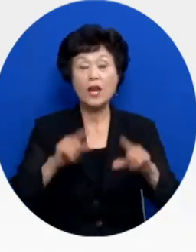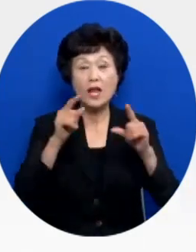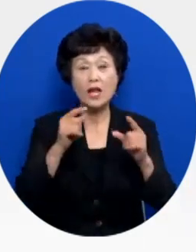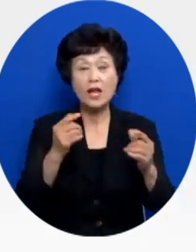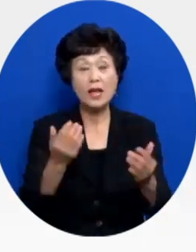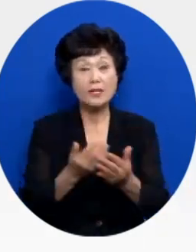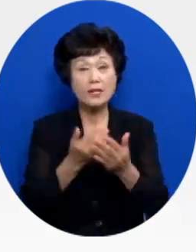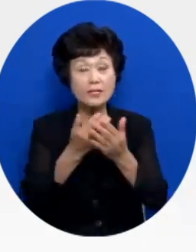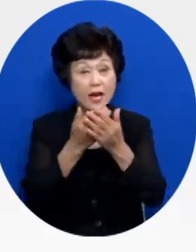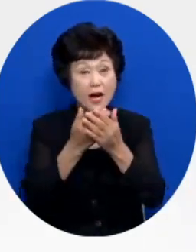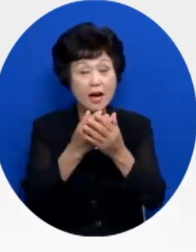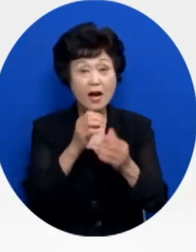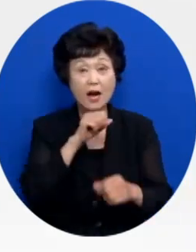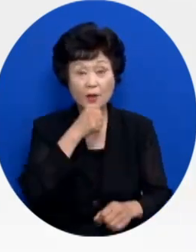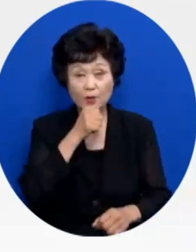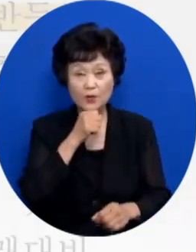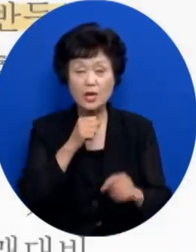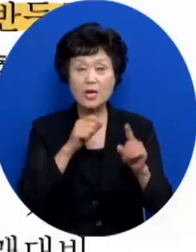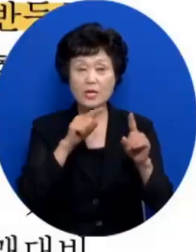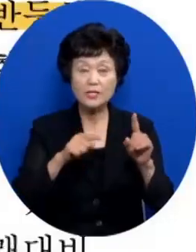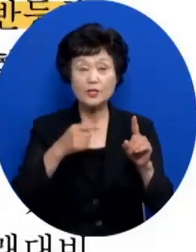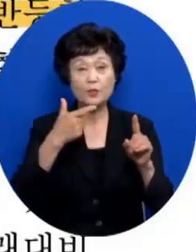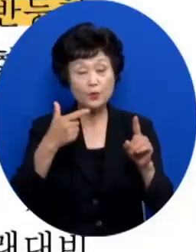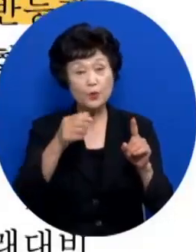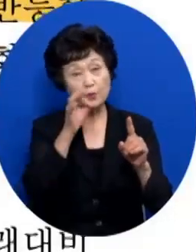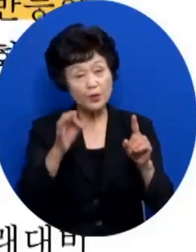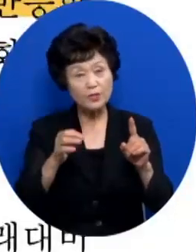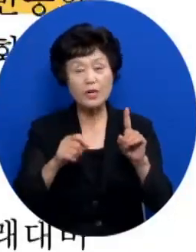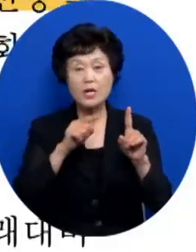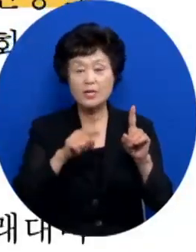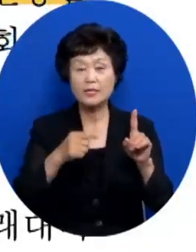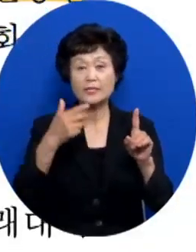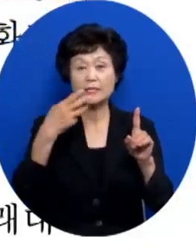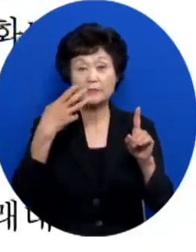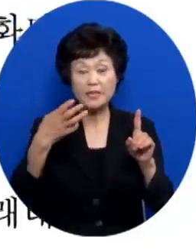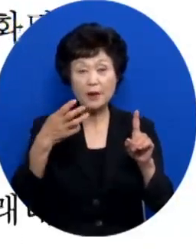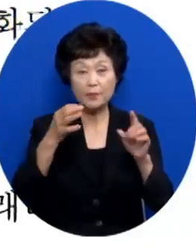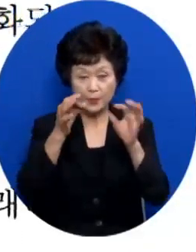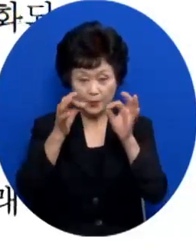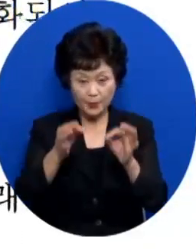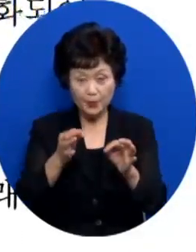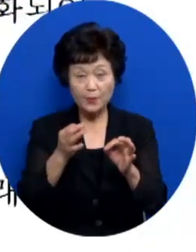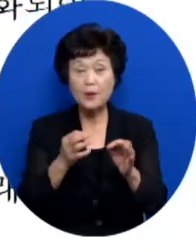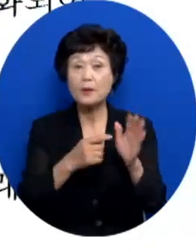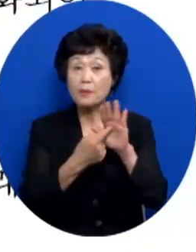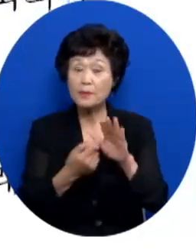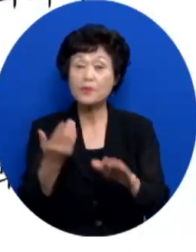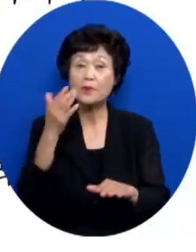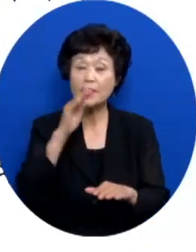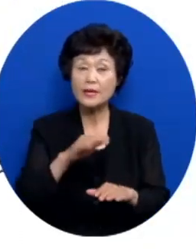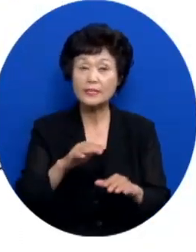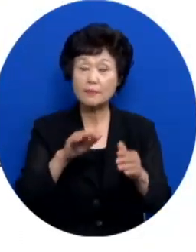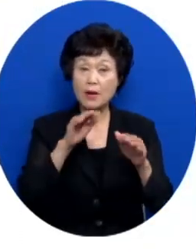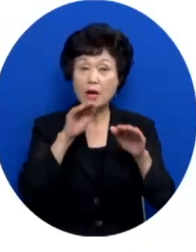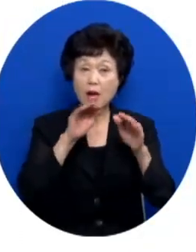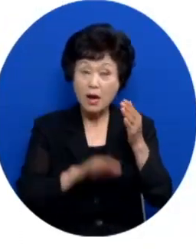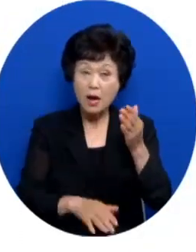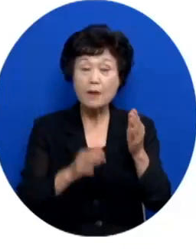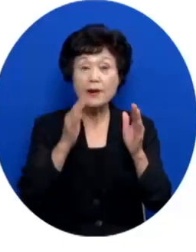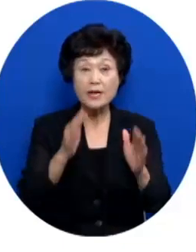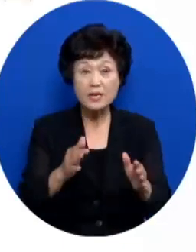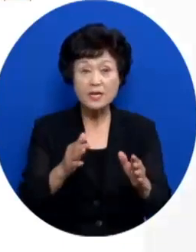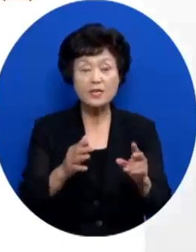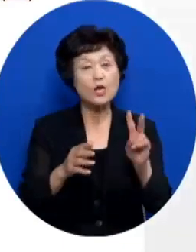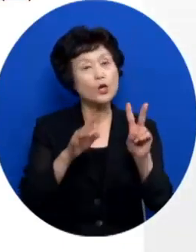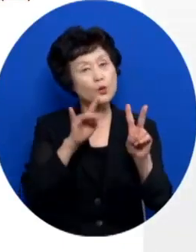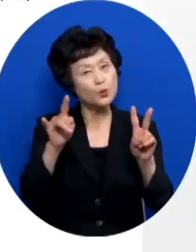성장률을 애초 1.6%에서 1.4%로 하향 조정했지만 하반기 성장률이 상반기보다 2배 수준